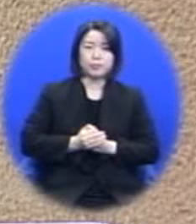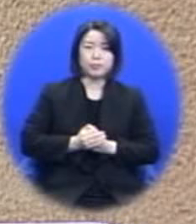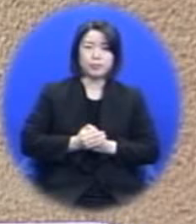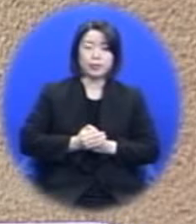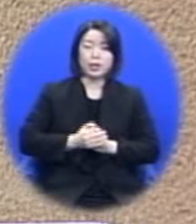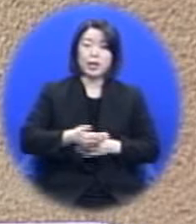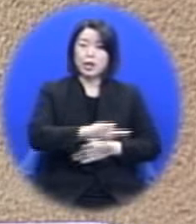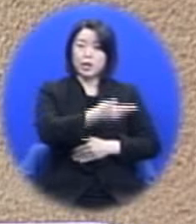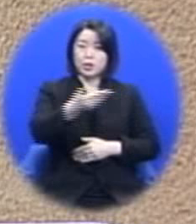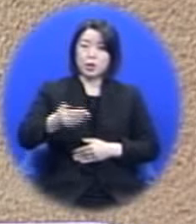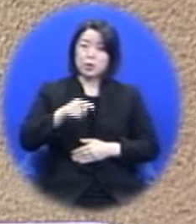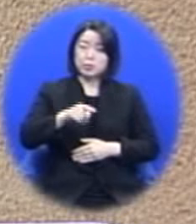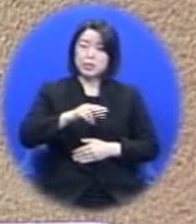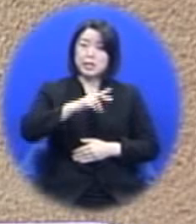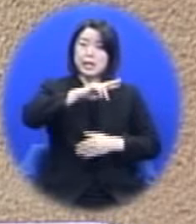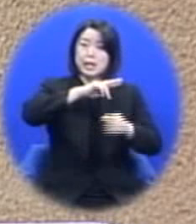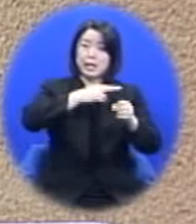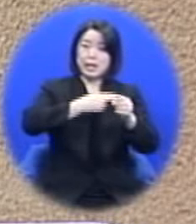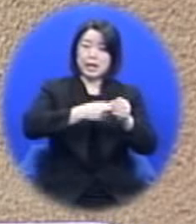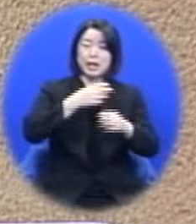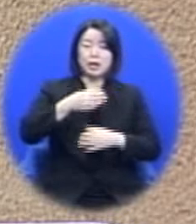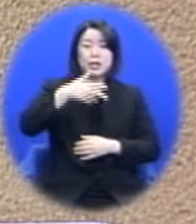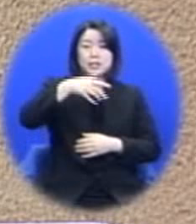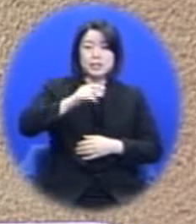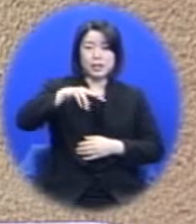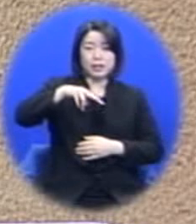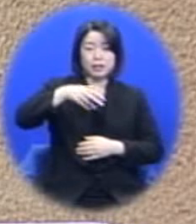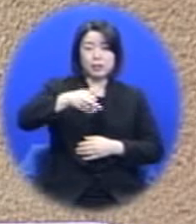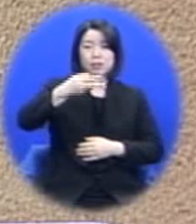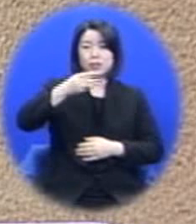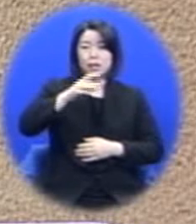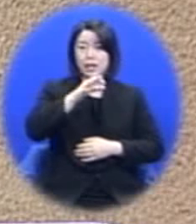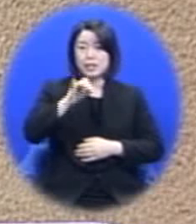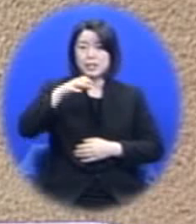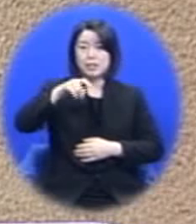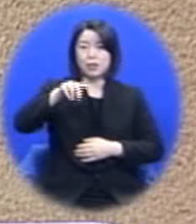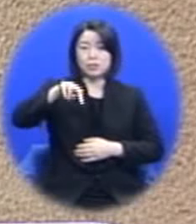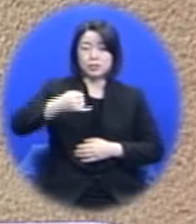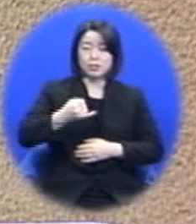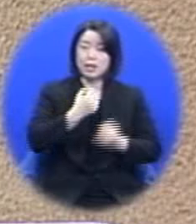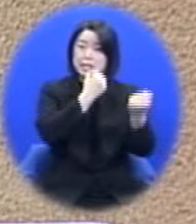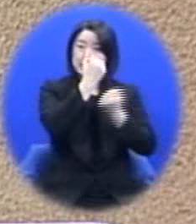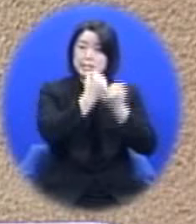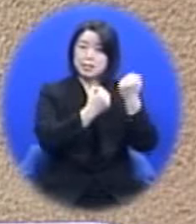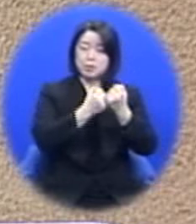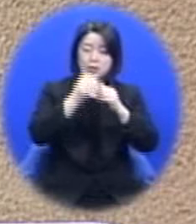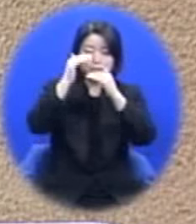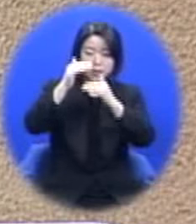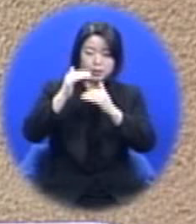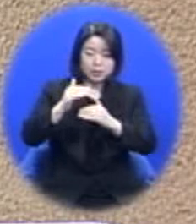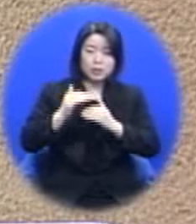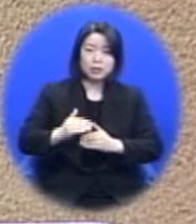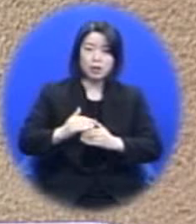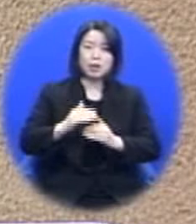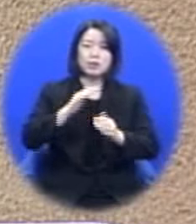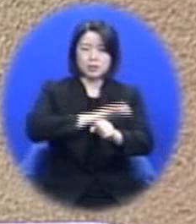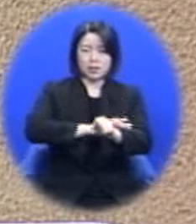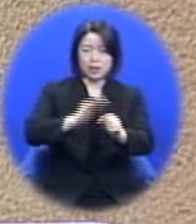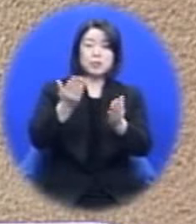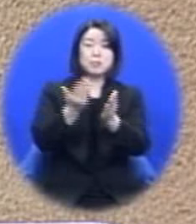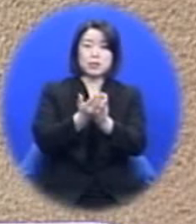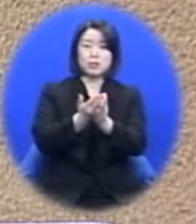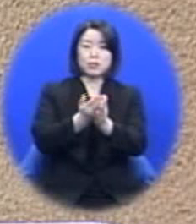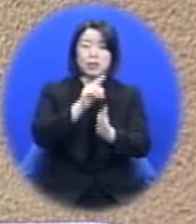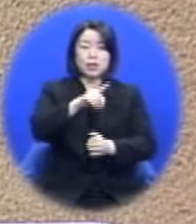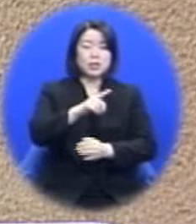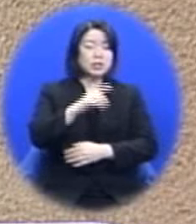것입니다. 여러분, 이 라비 제코라이어스가 설명한 것은 상당히 논리적인 설명입니다. 아마 여러분들이 이 설명을 듣고도